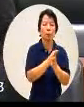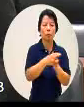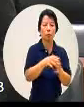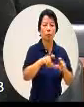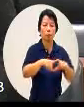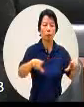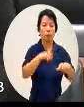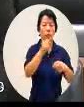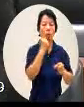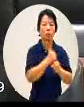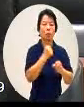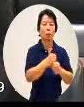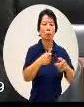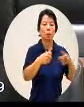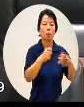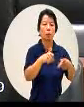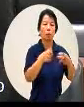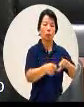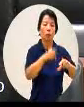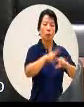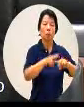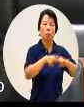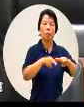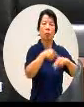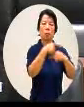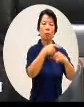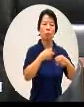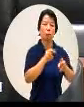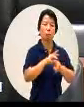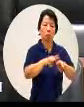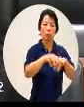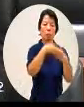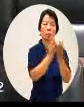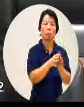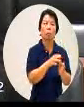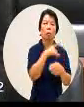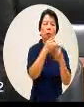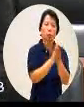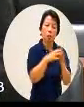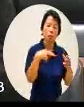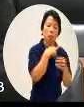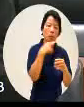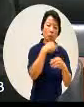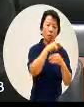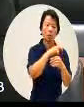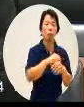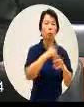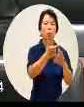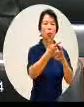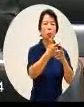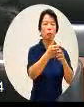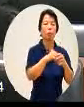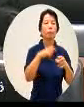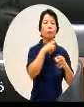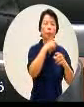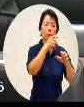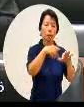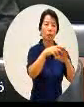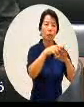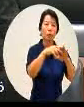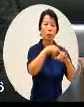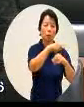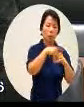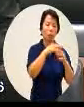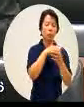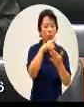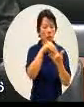英國二次世界大戰的時候那個英雄邱吉爾為什麼會選舉落選因為他雖